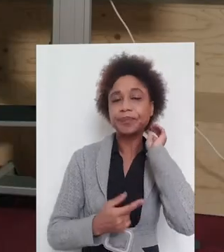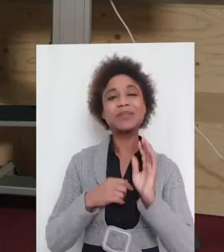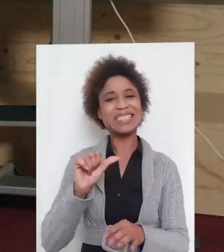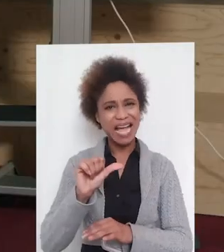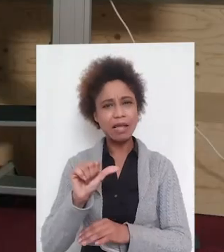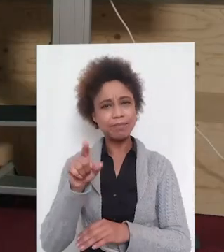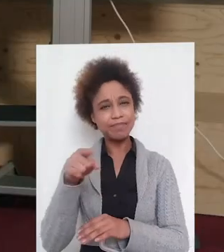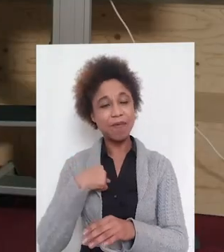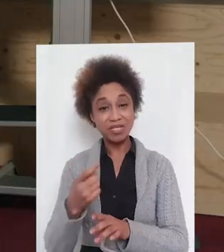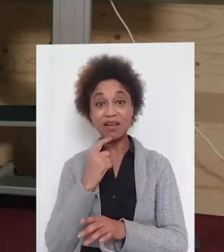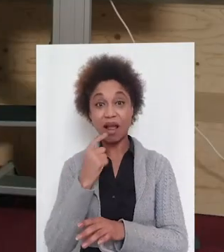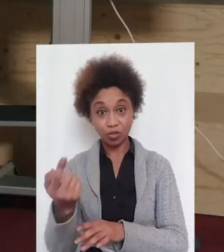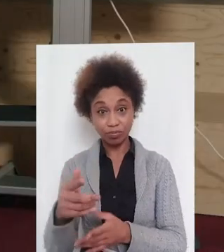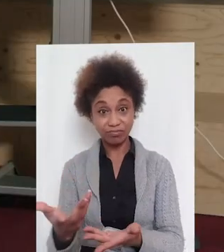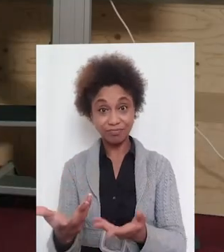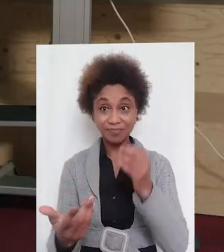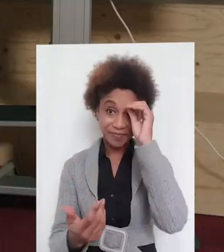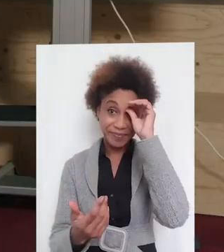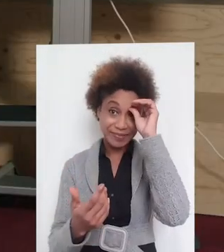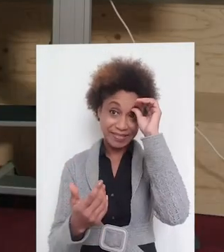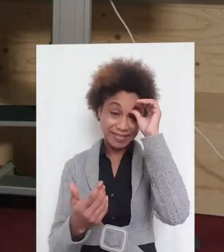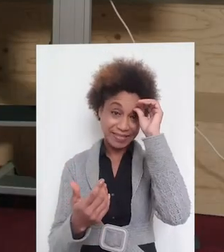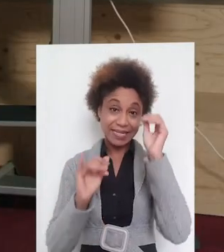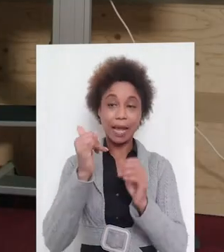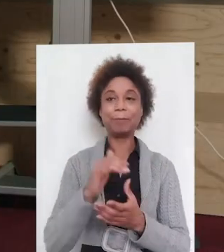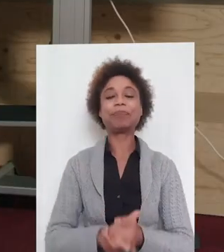Anja, jij wil graag daarop reageren. Ja.